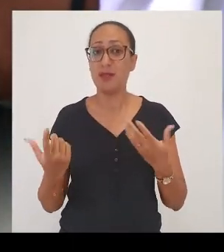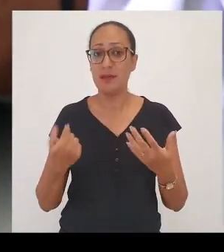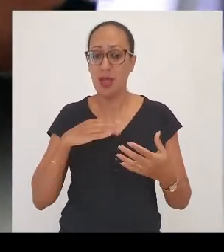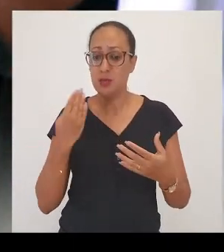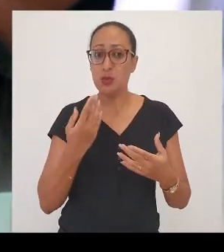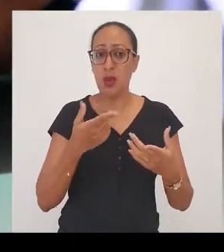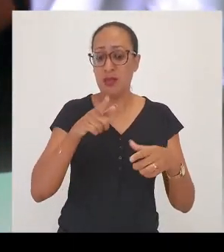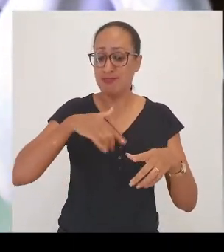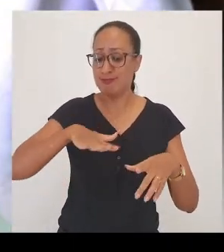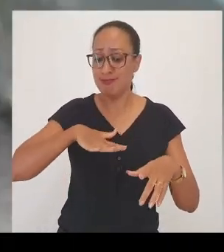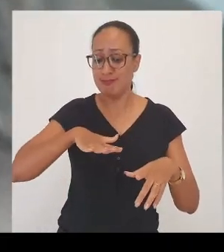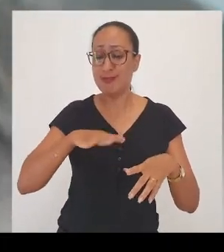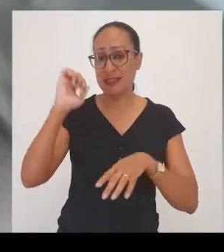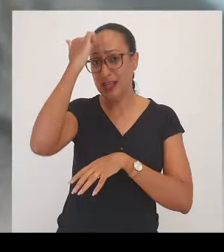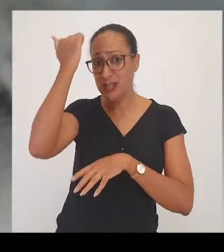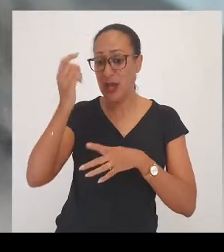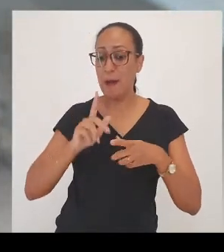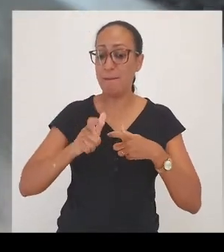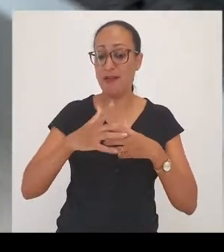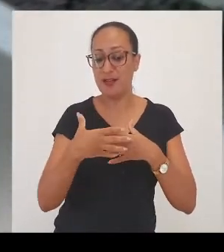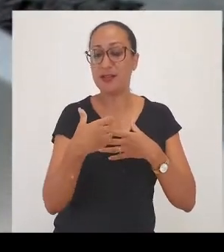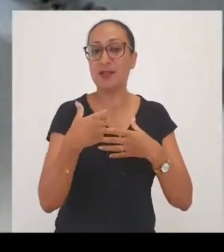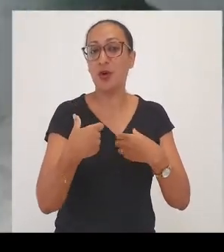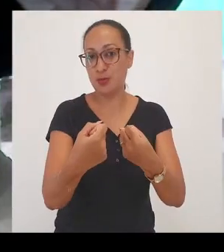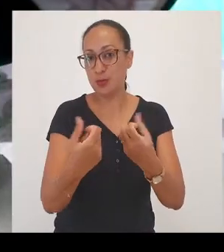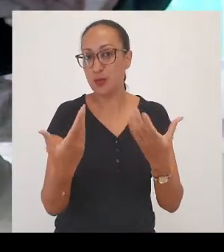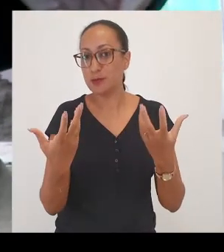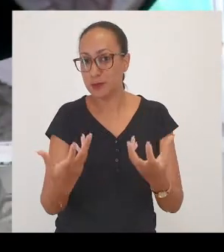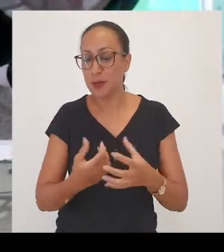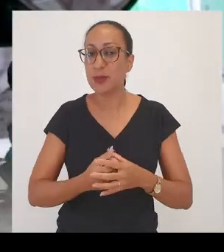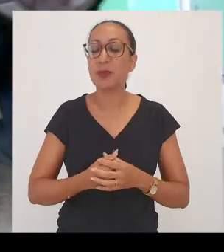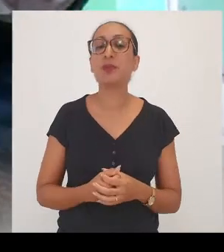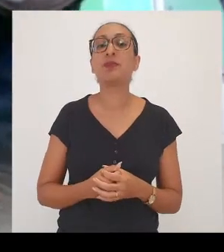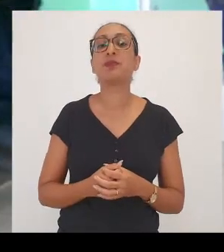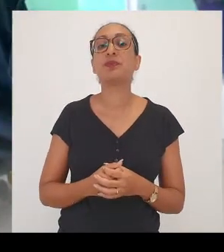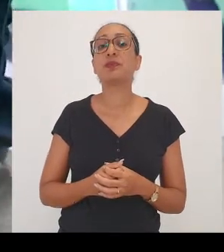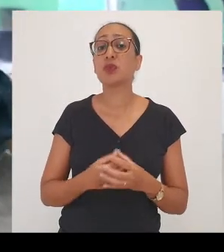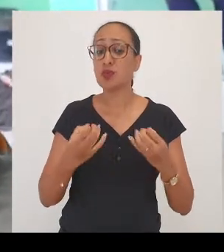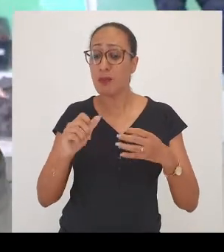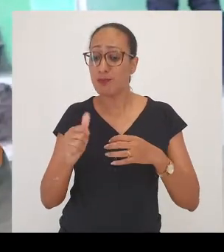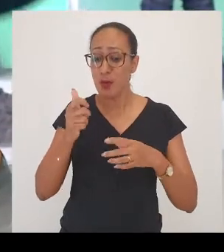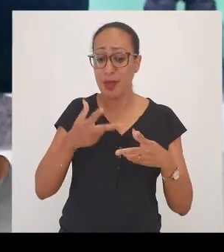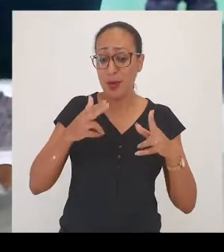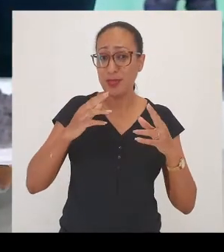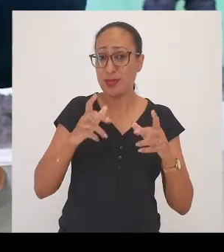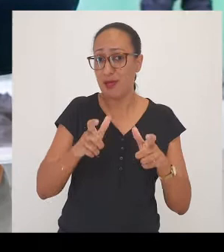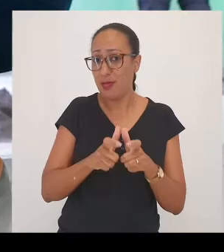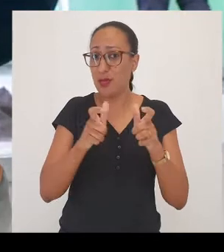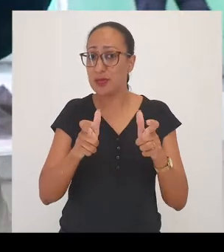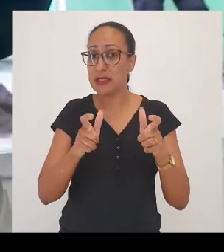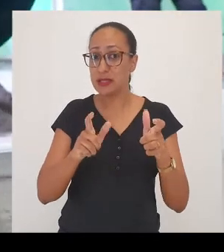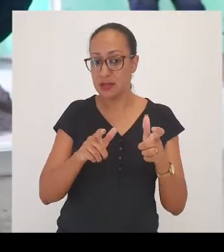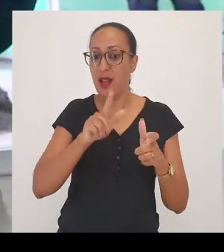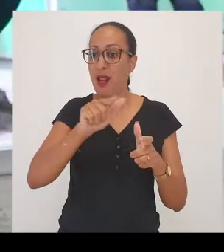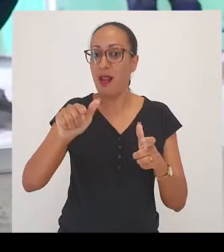d'assurer leurs ouvriers futurs. Et dès leur sortie, même avant, dès la première période en entreprise,